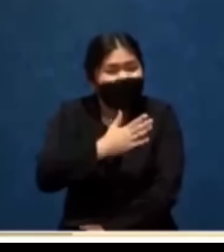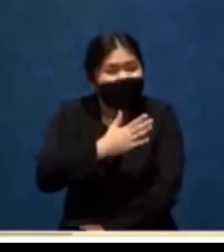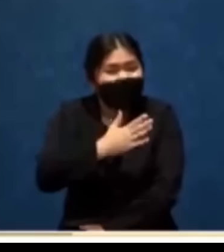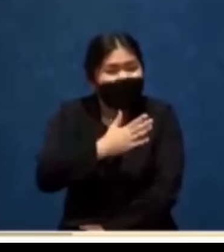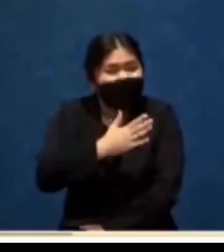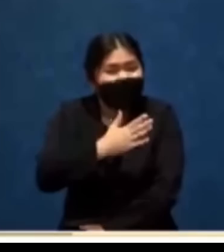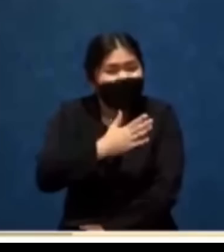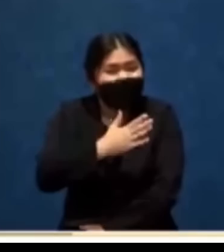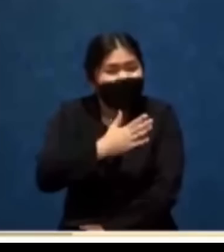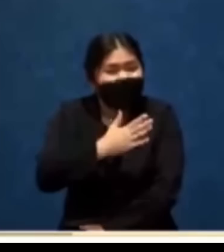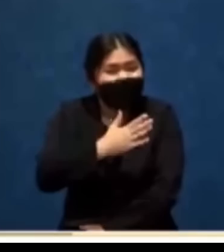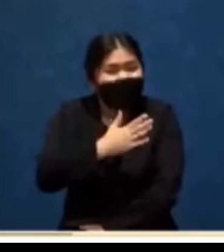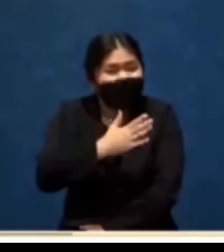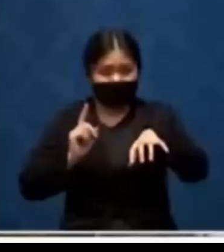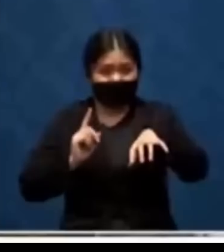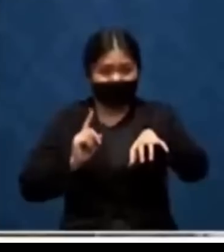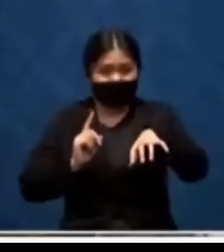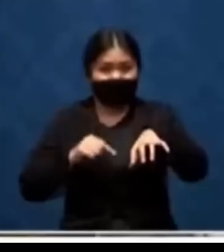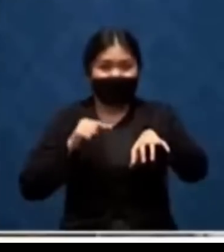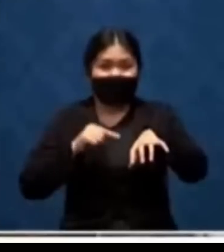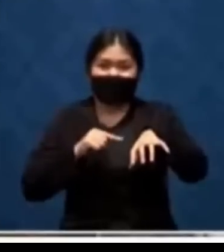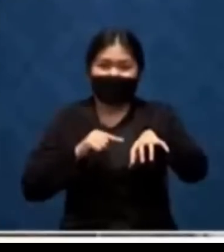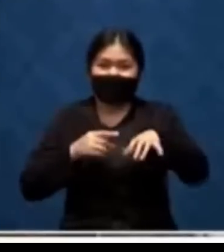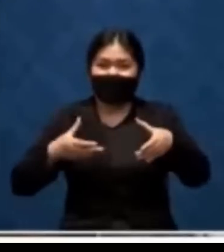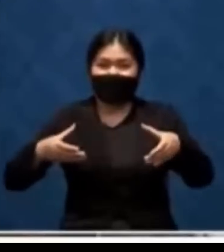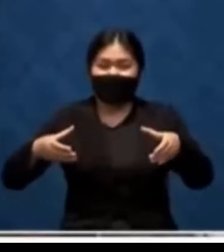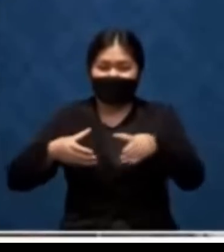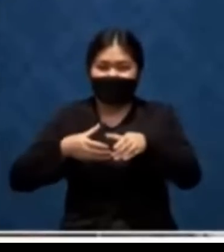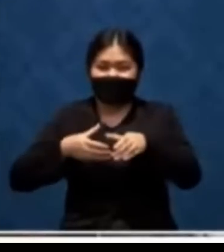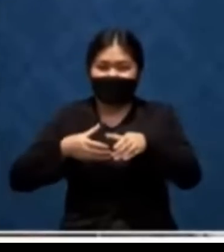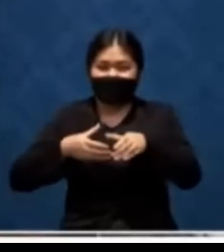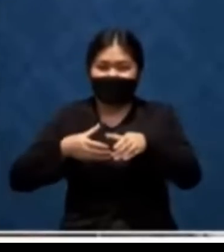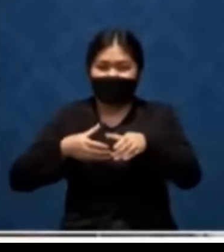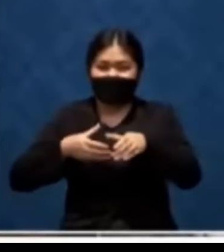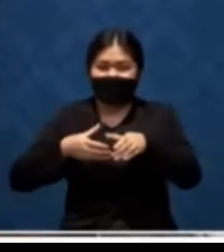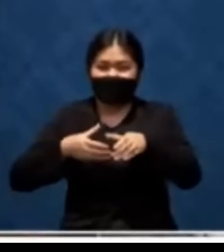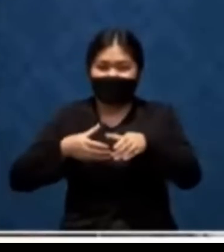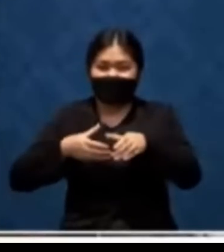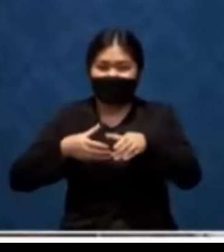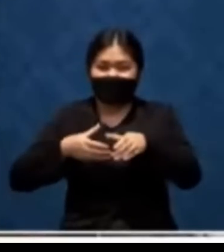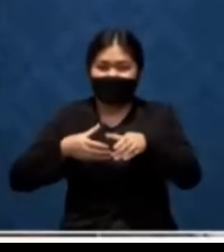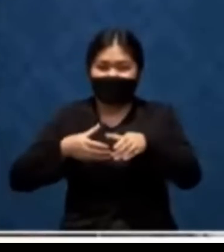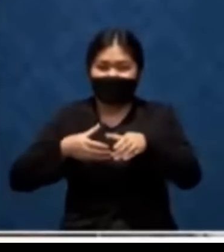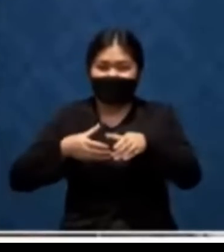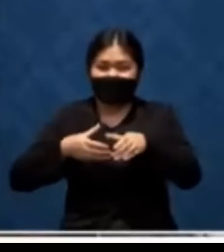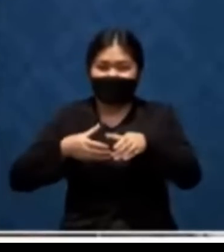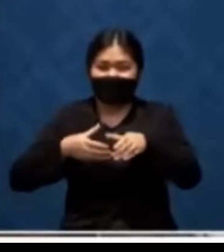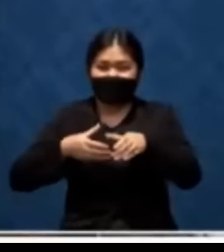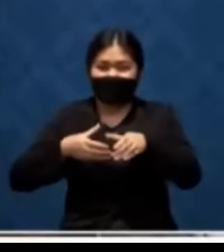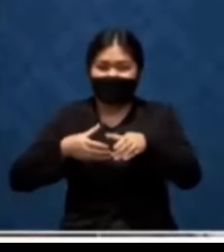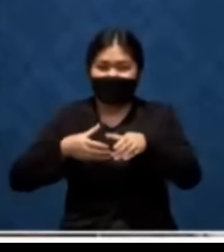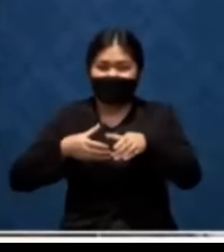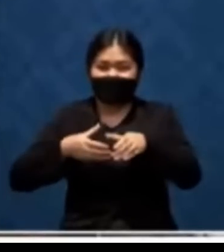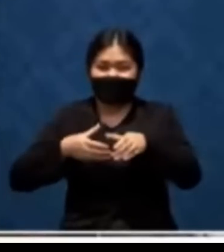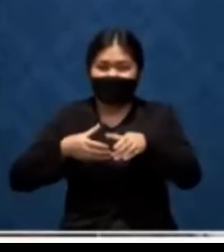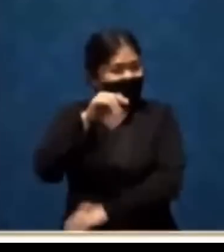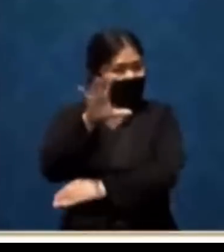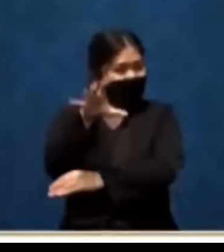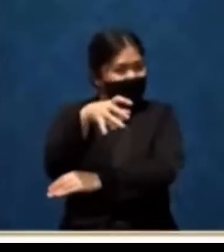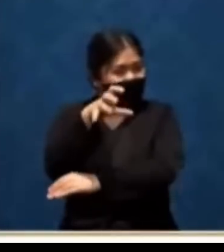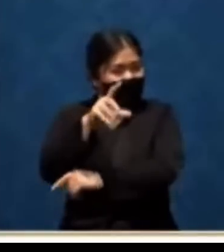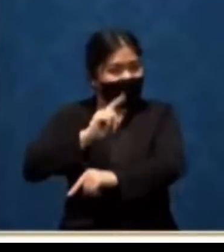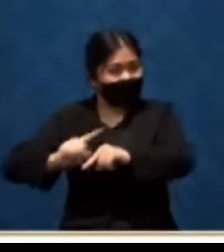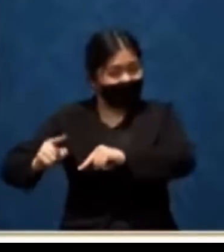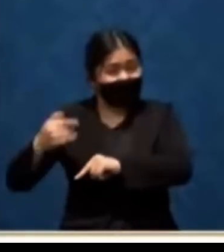ที่แห่งนี้นะครับเป็นแหล่งรวมแก๊งพนันรวมแก๊งคอลเซ็นเตอร์ที่ผมเพิ่งบอกไปว่ามี